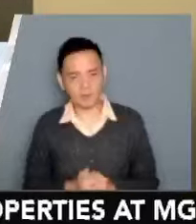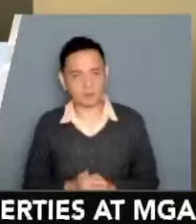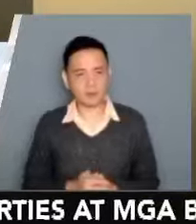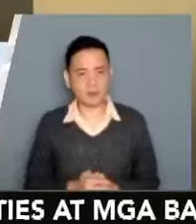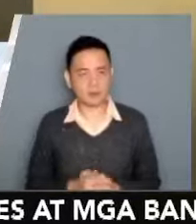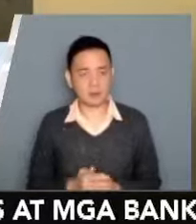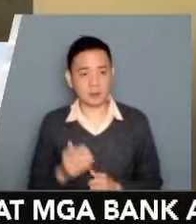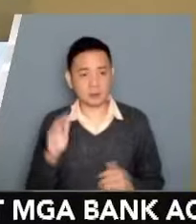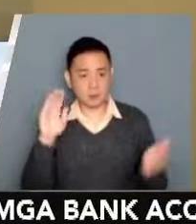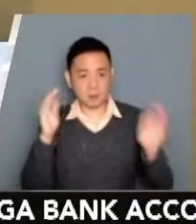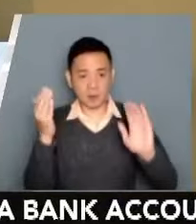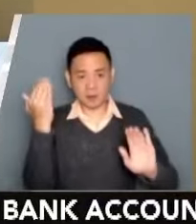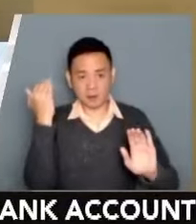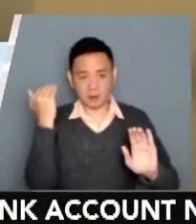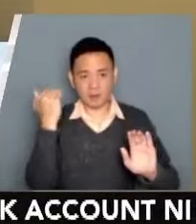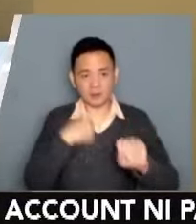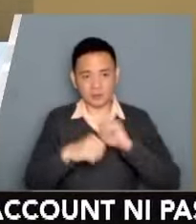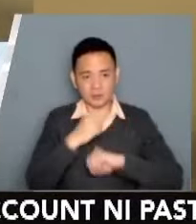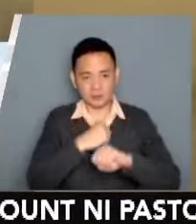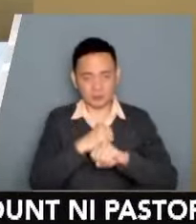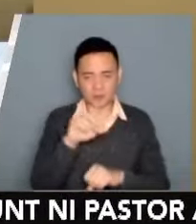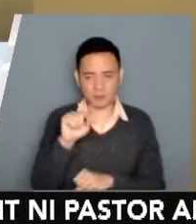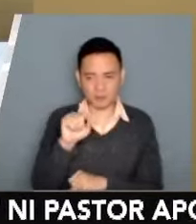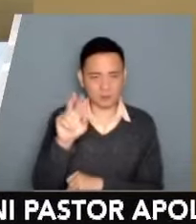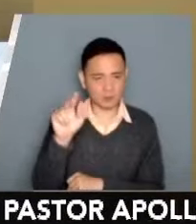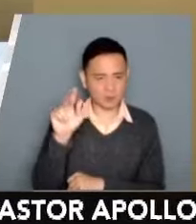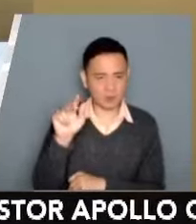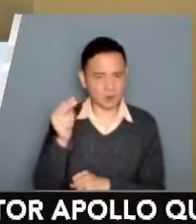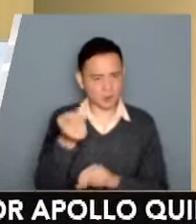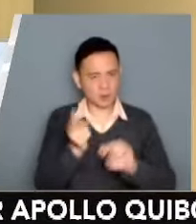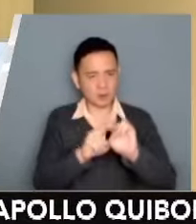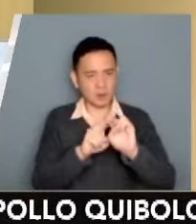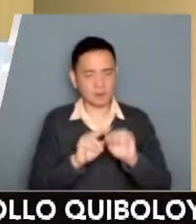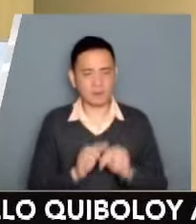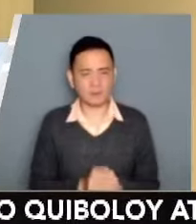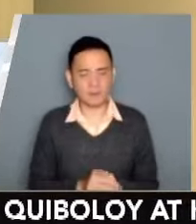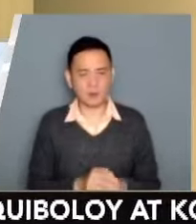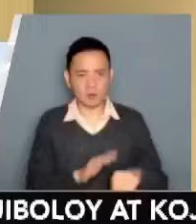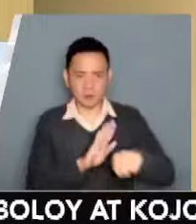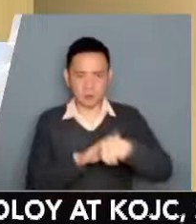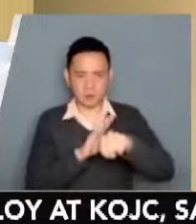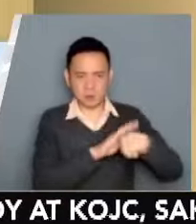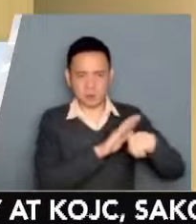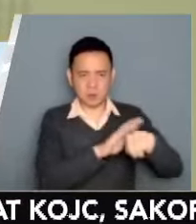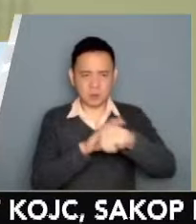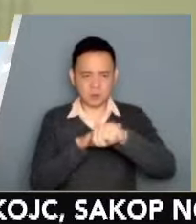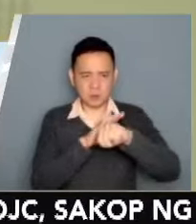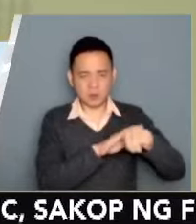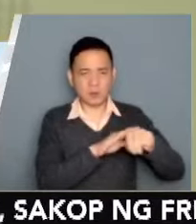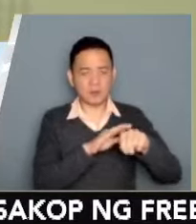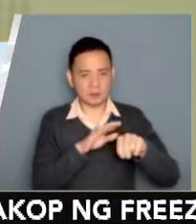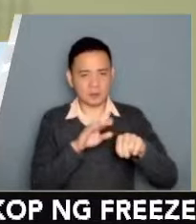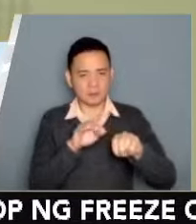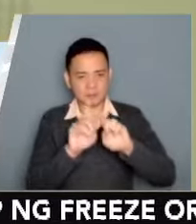2023. Dahil sa blue alert, paigtingin ng monitoring, biosurveillance at paghahanda sa rehiyon kontra dengue.